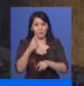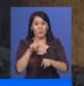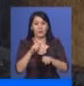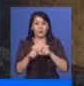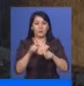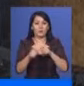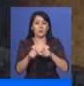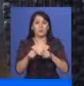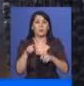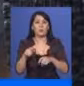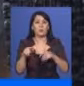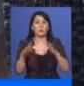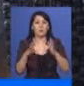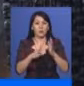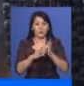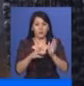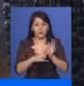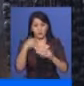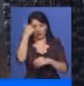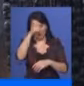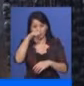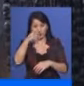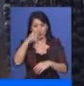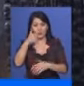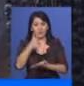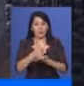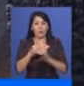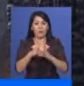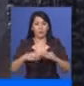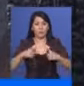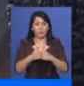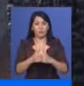айтты. Тексеріс барысында 1988 жылғы отағасы және